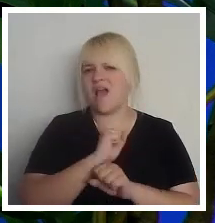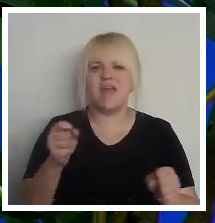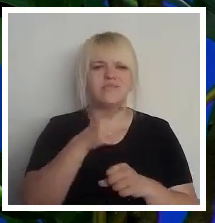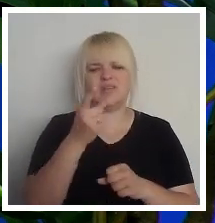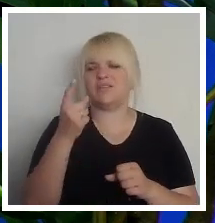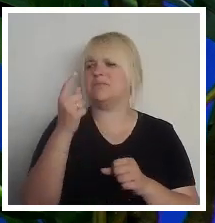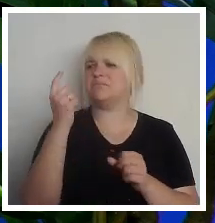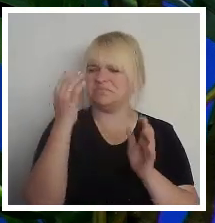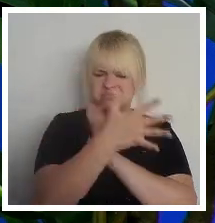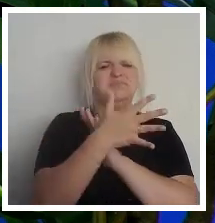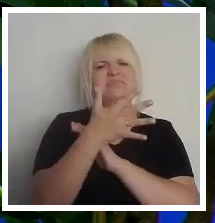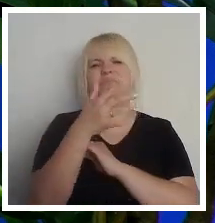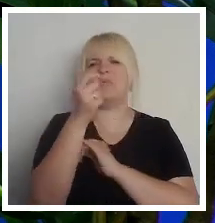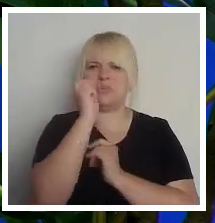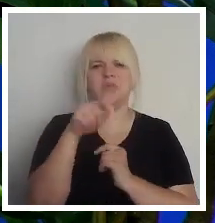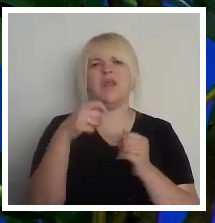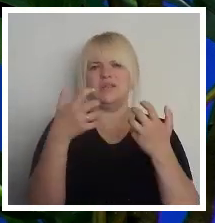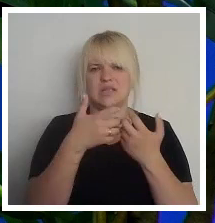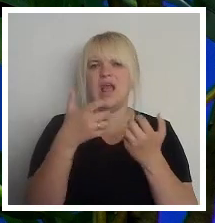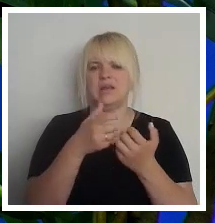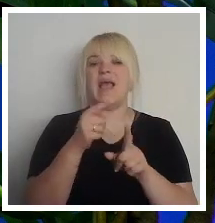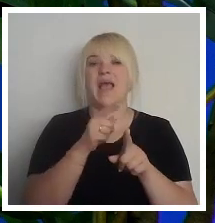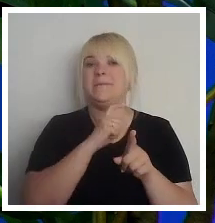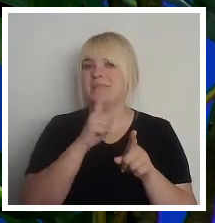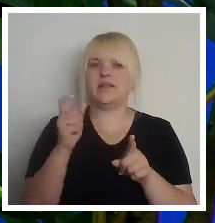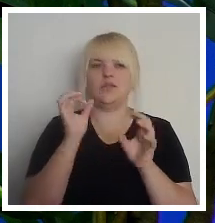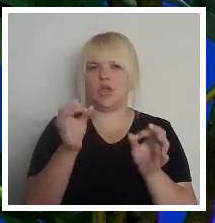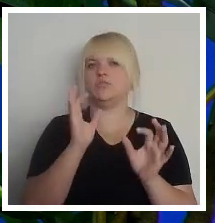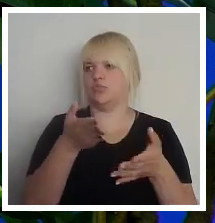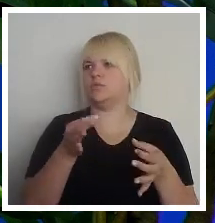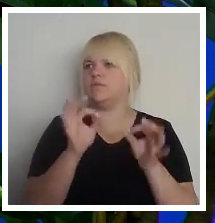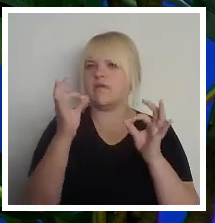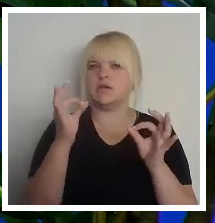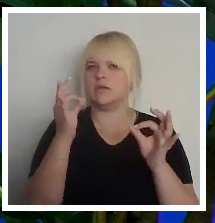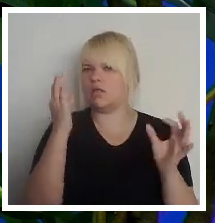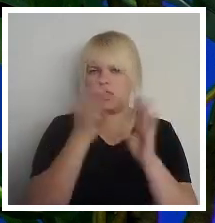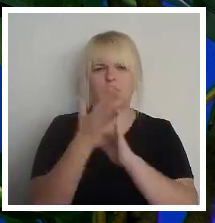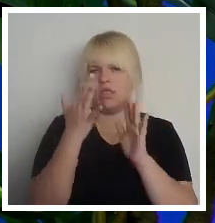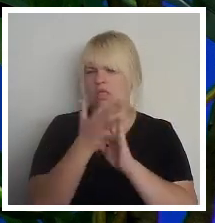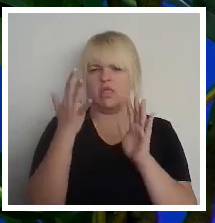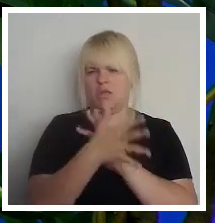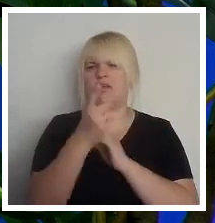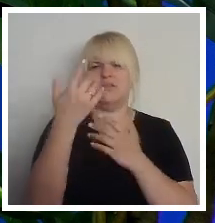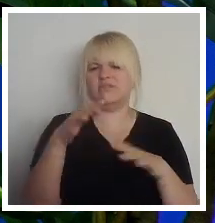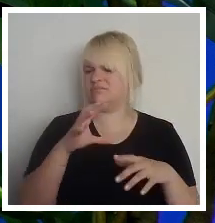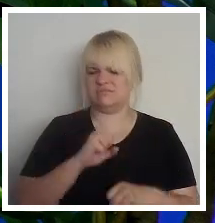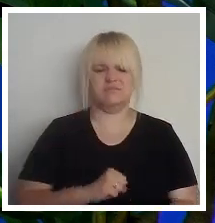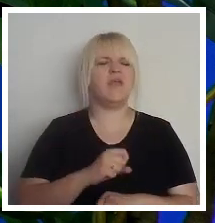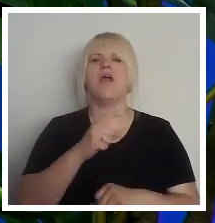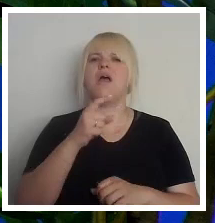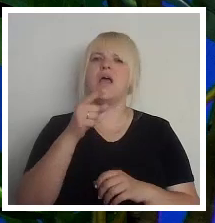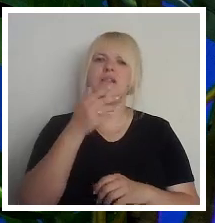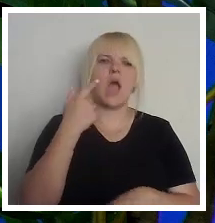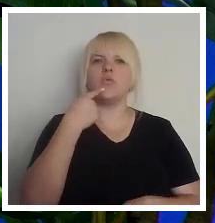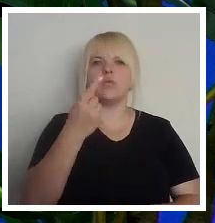nepievērsīs uzmanību Ukrainas karam tajā brīdī, kad tas tiešām būs būtiski. Ja pašreiz, es nesaku, ka tagad nav, bet